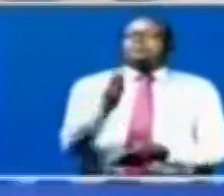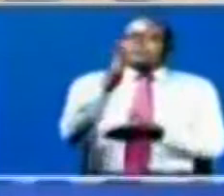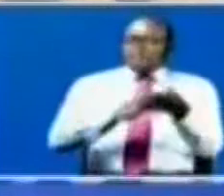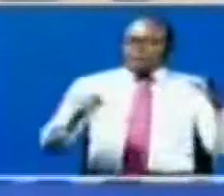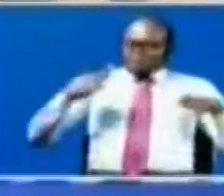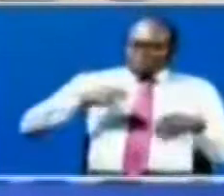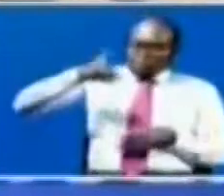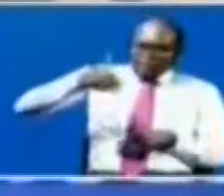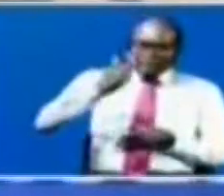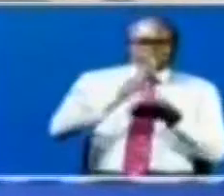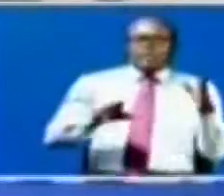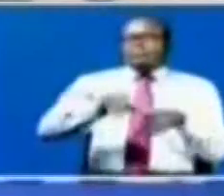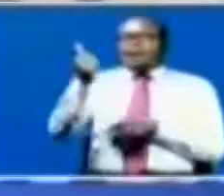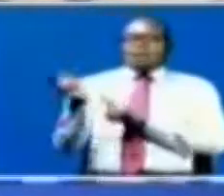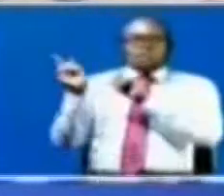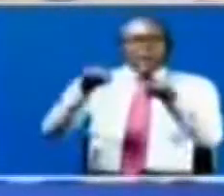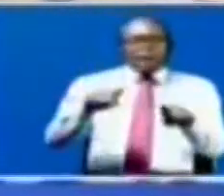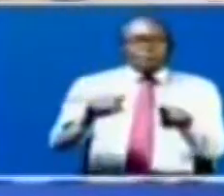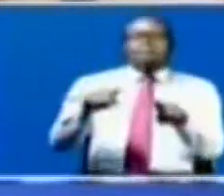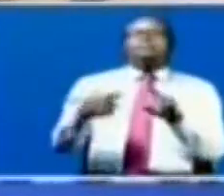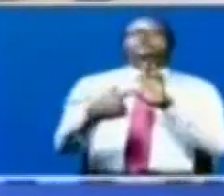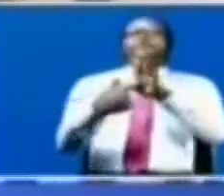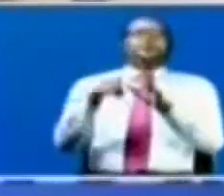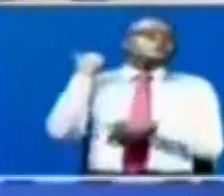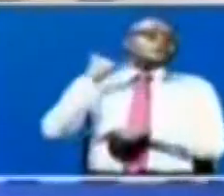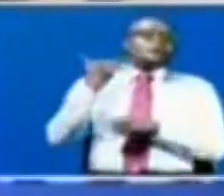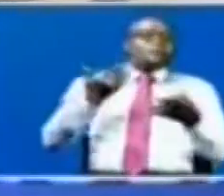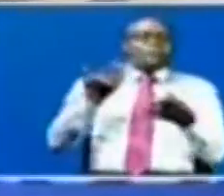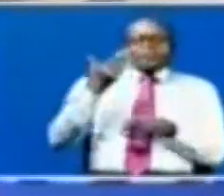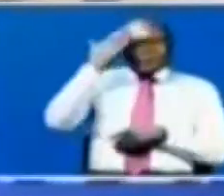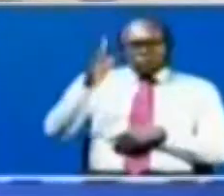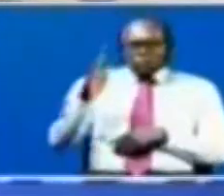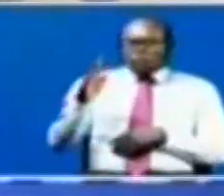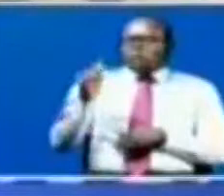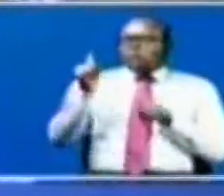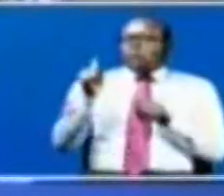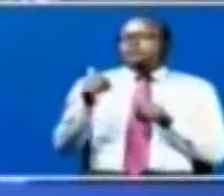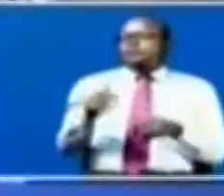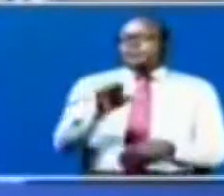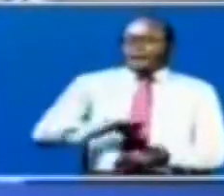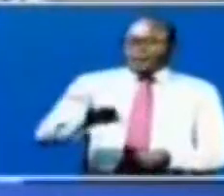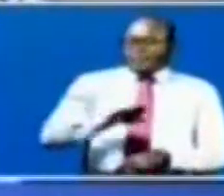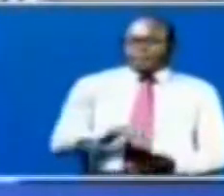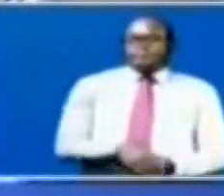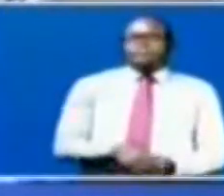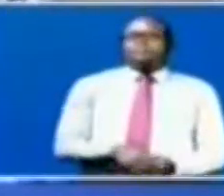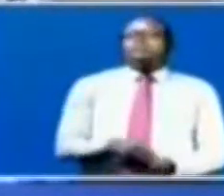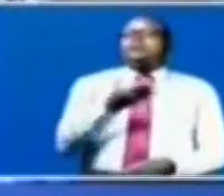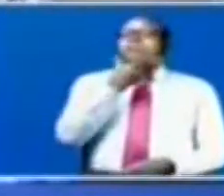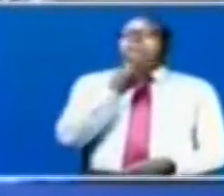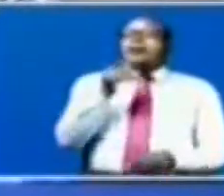ambao wanawatembeza wakiwaonyesha, kwa sababu hawawezi kujua vichochoro kama ni watu wa mbali. Imekuwa sasa waume ni